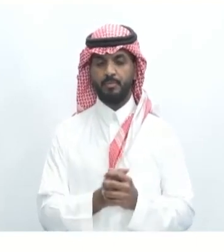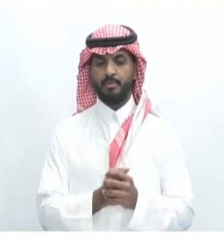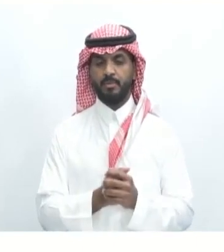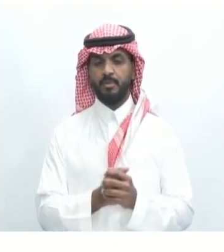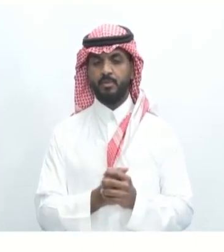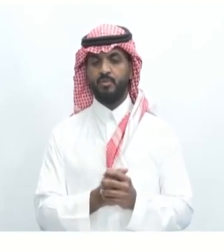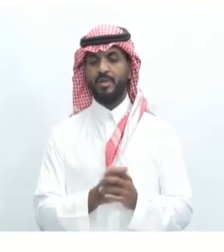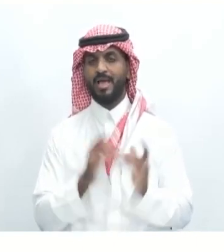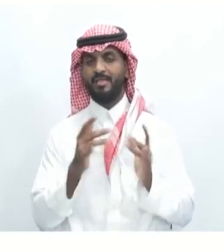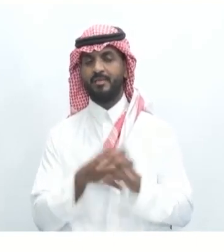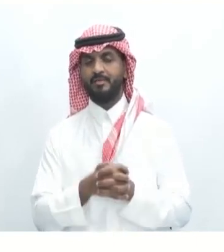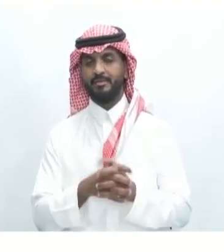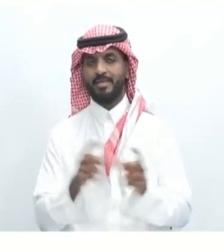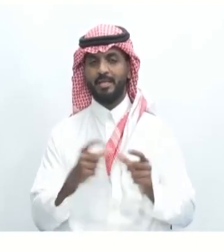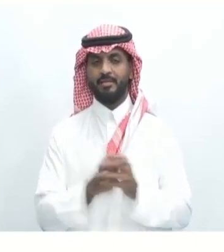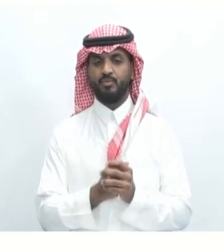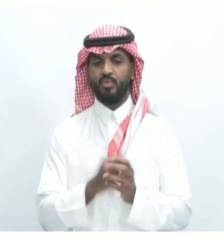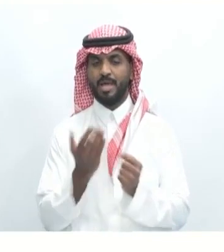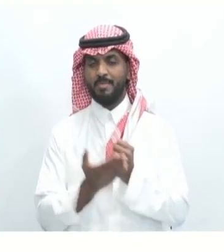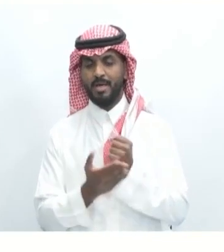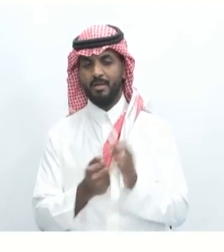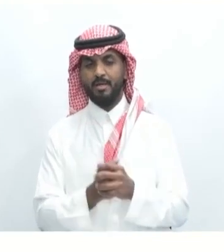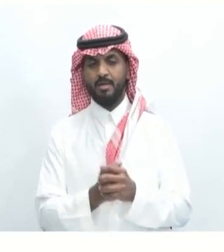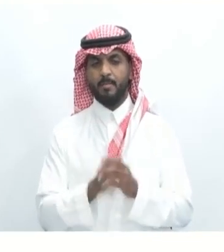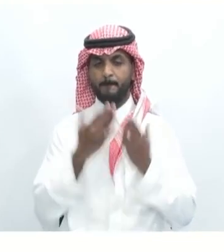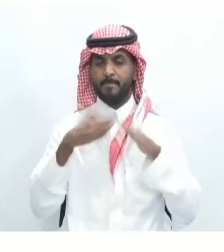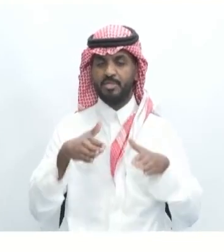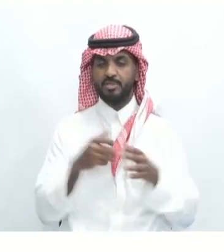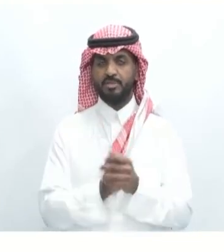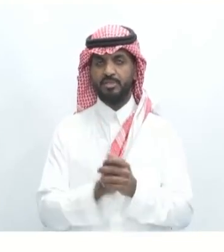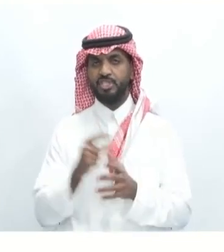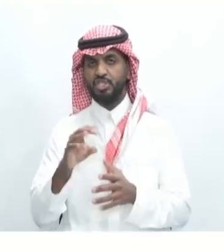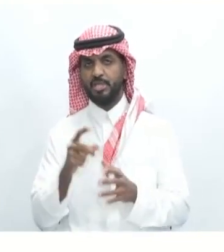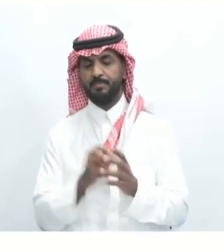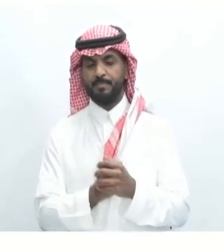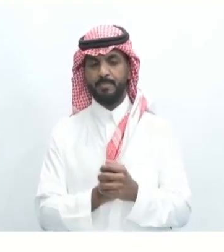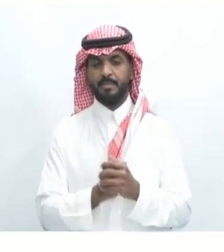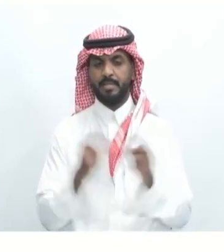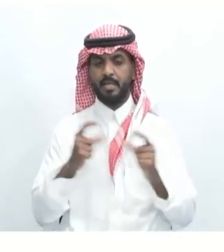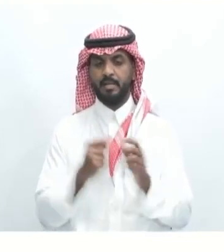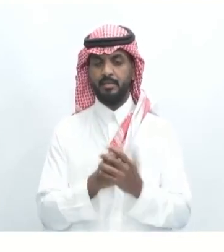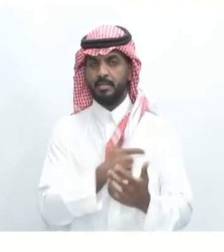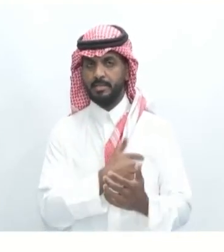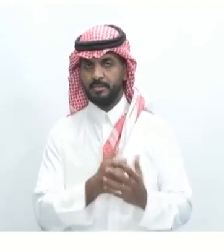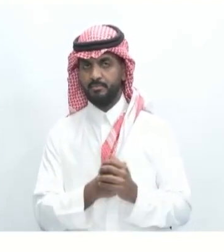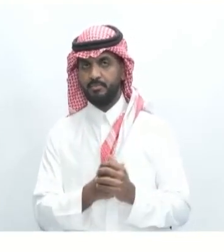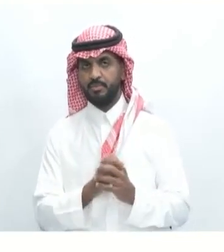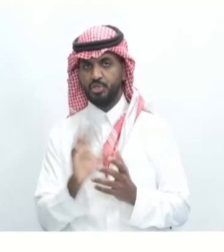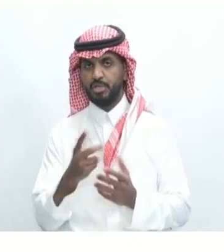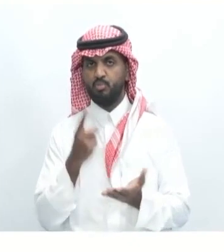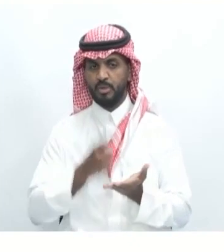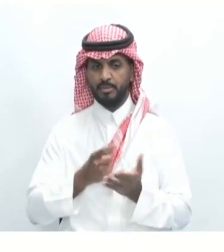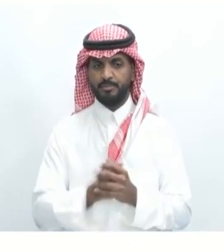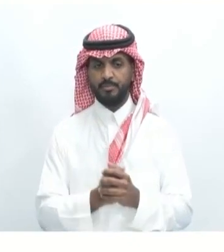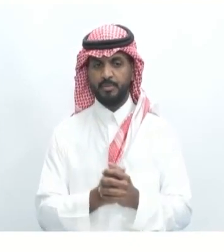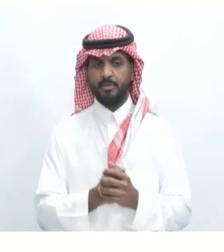باللون الاخضر ابه مصر دجله دلت على اسم لشيء